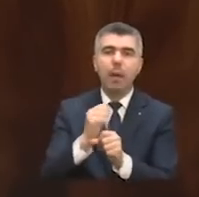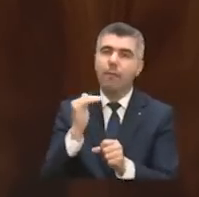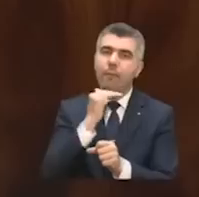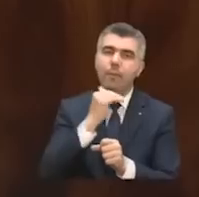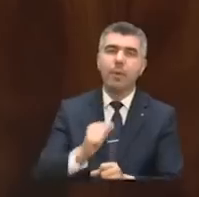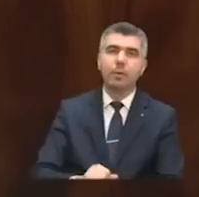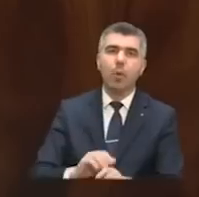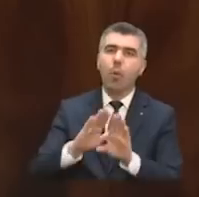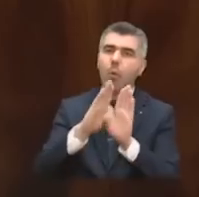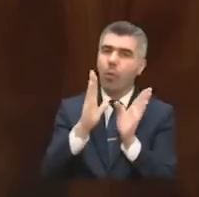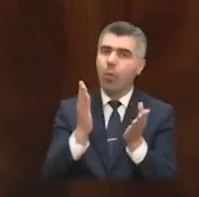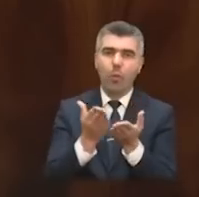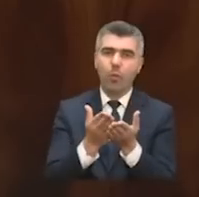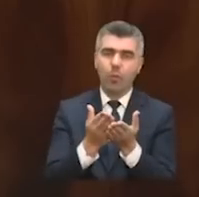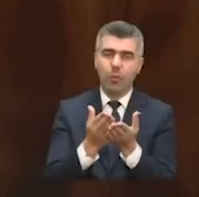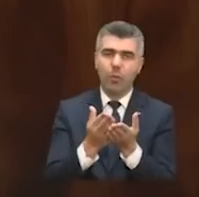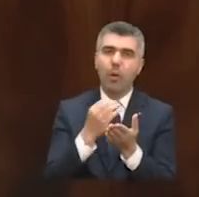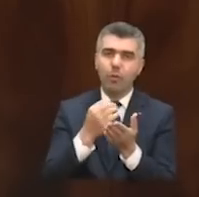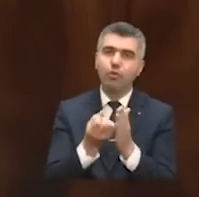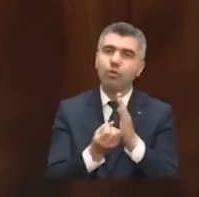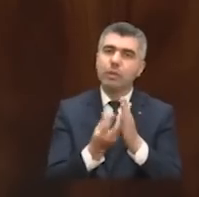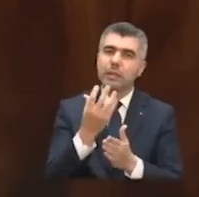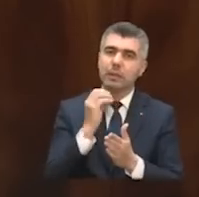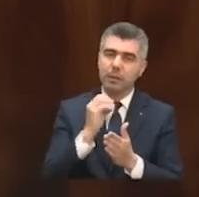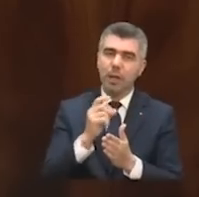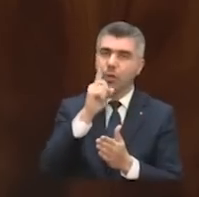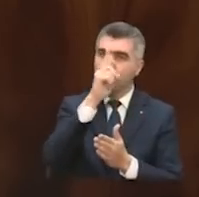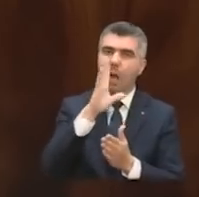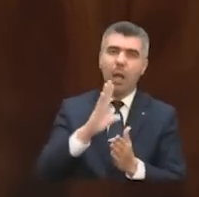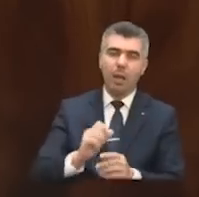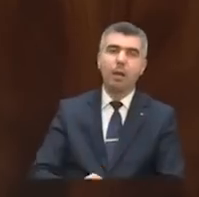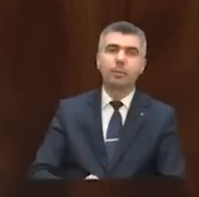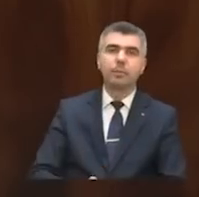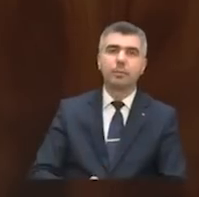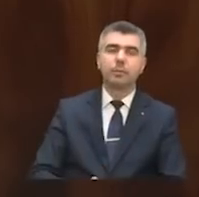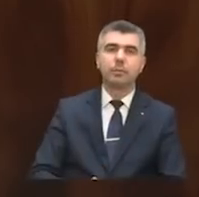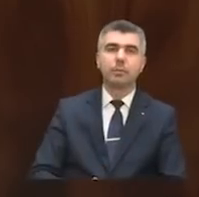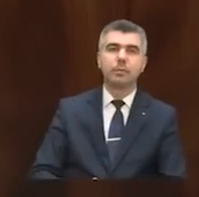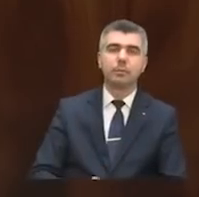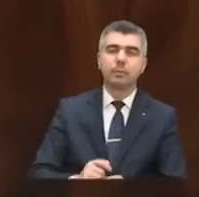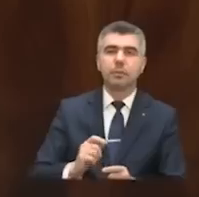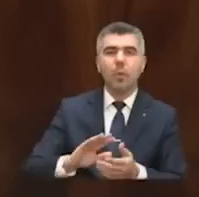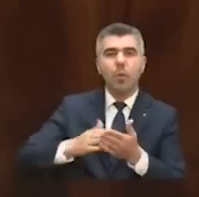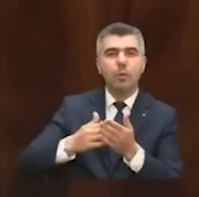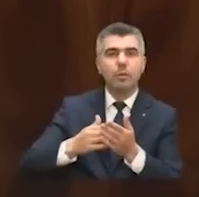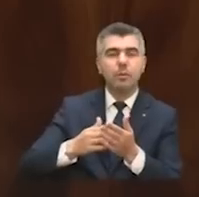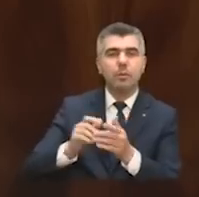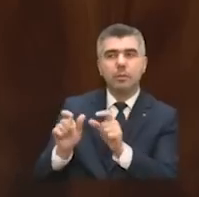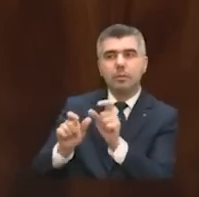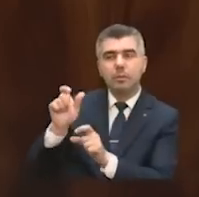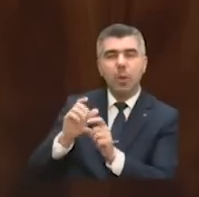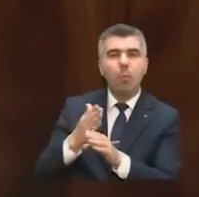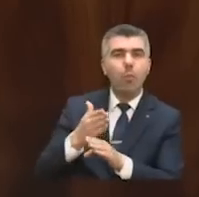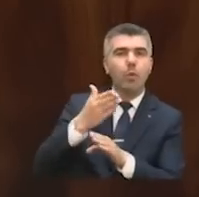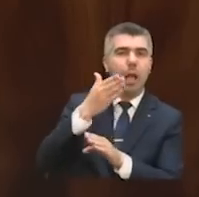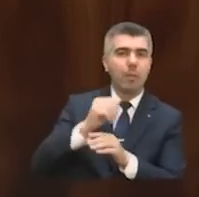دونك هذه كلها امكانيات جديده ان شاء الله اللي غادي تعطى يعني في